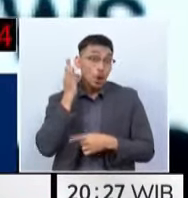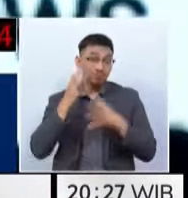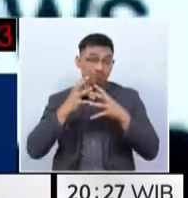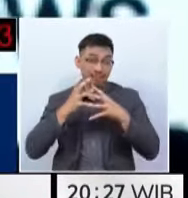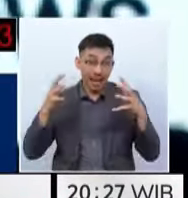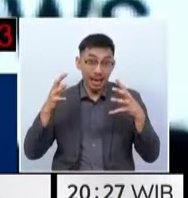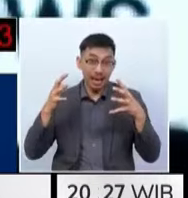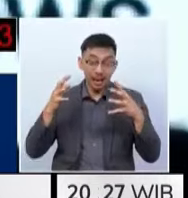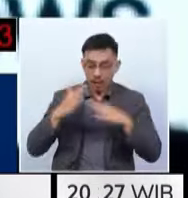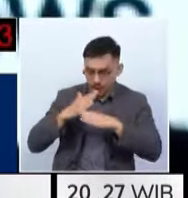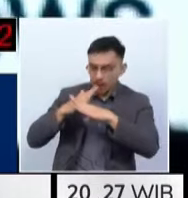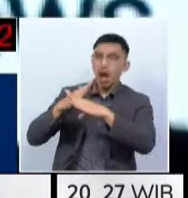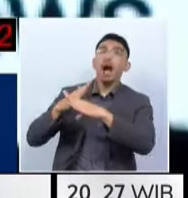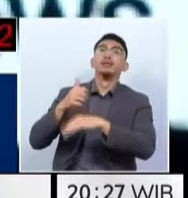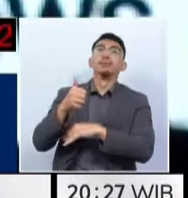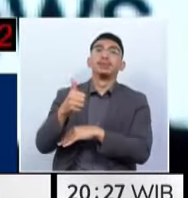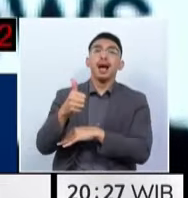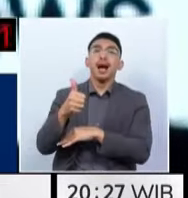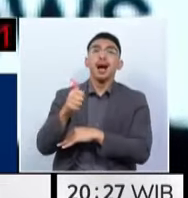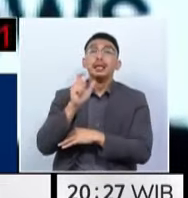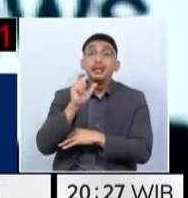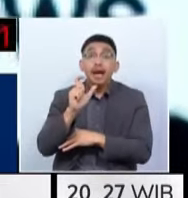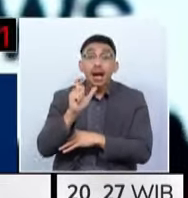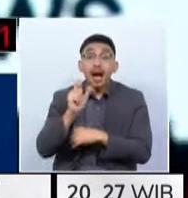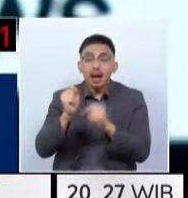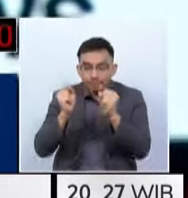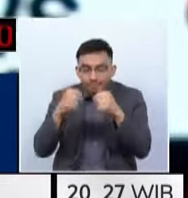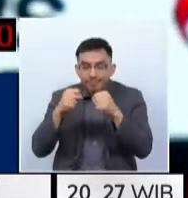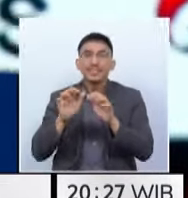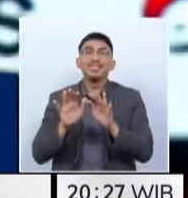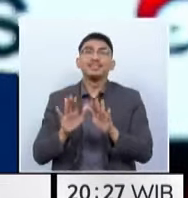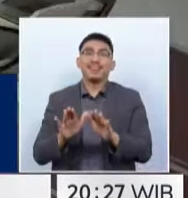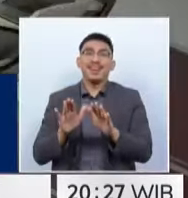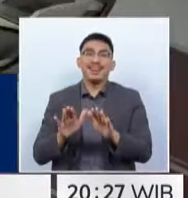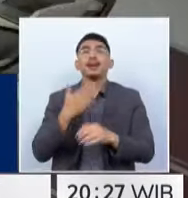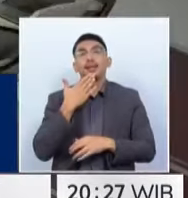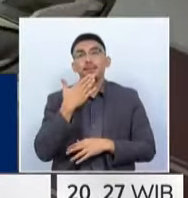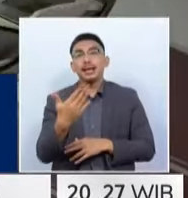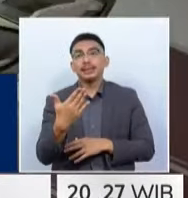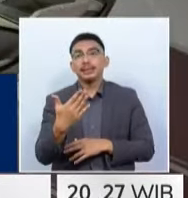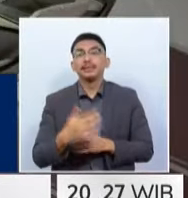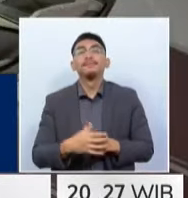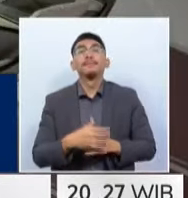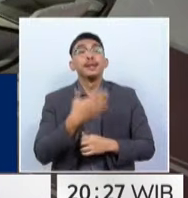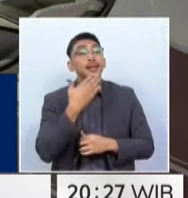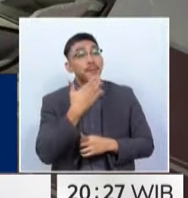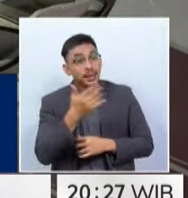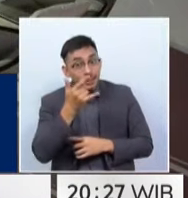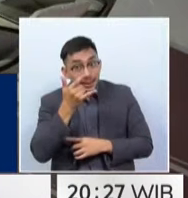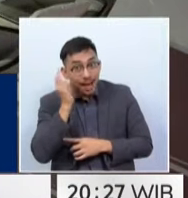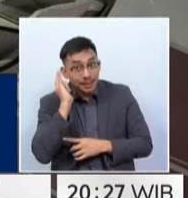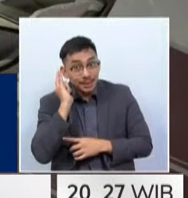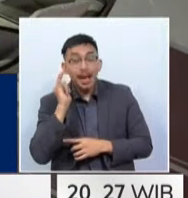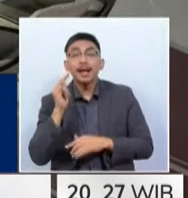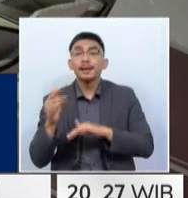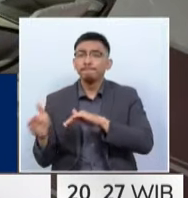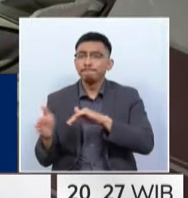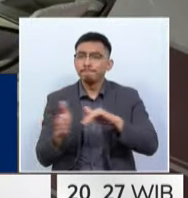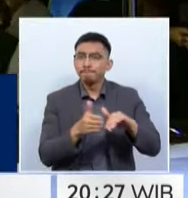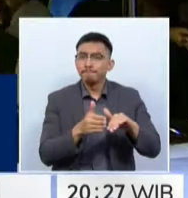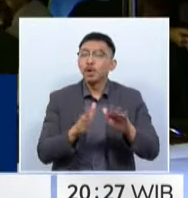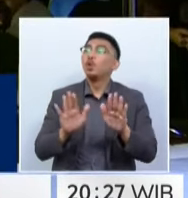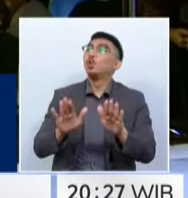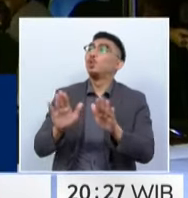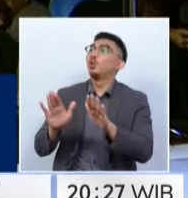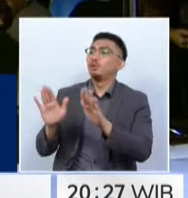meredam dengan cara itu Terima kasih baik terima kasih Pak Ganjar Selanjutnya kami persalahkan mohon tenang Harap